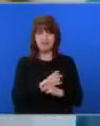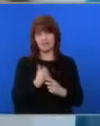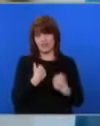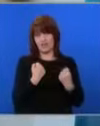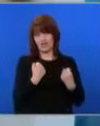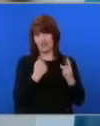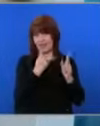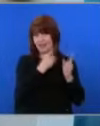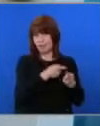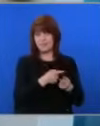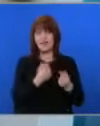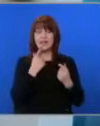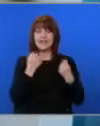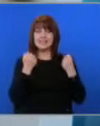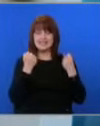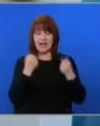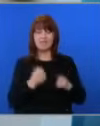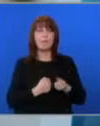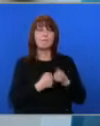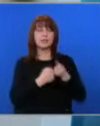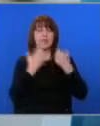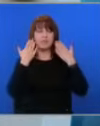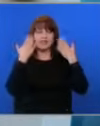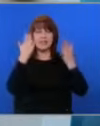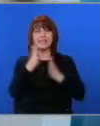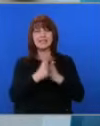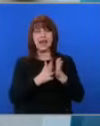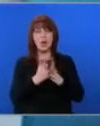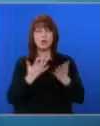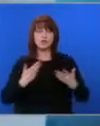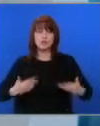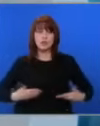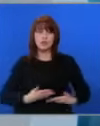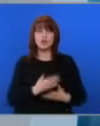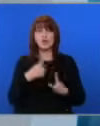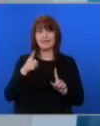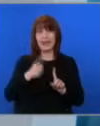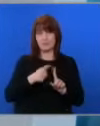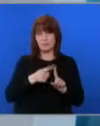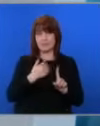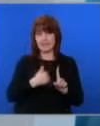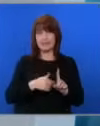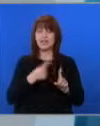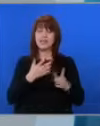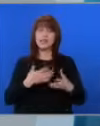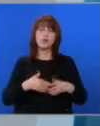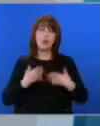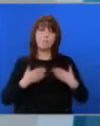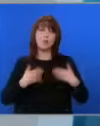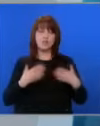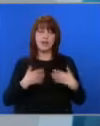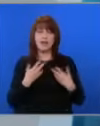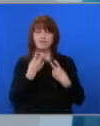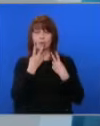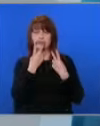там. Здраве, подкрепа и живот за хората с необходимост от трансплантация. Това си пожелава Златната Ирен, която